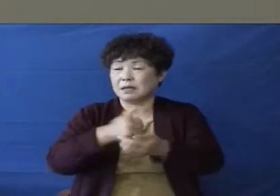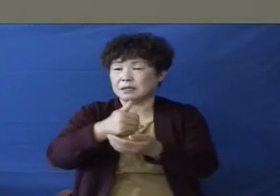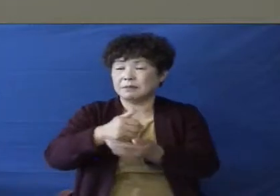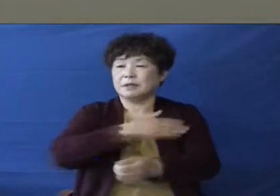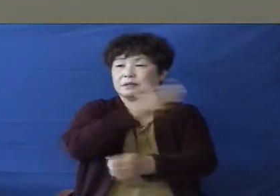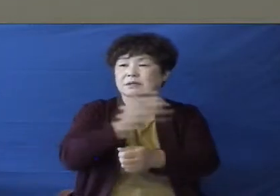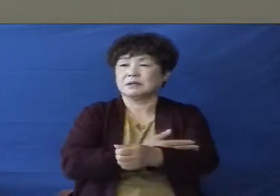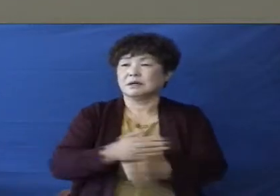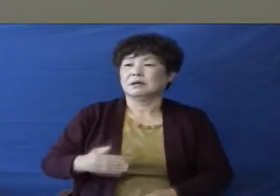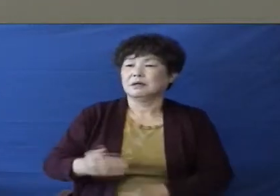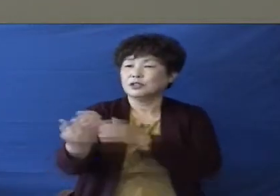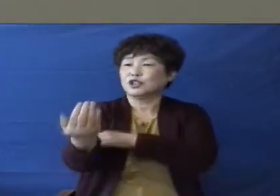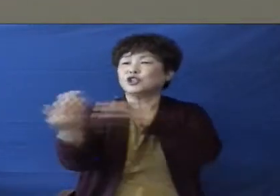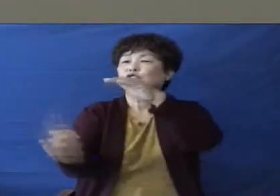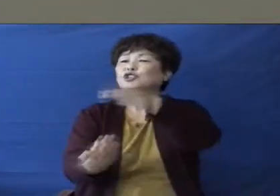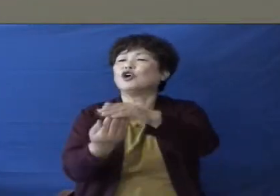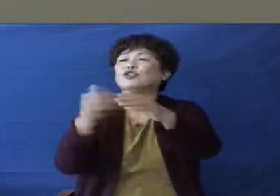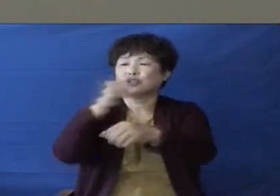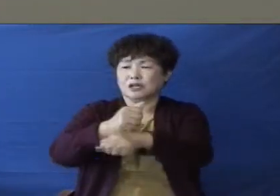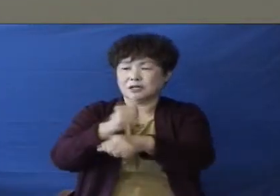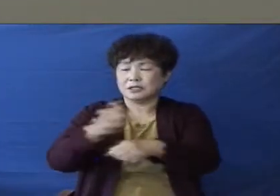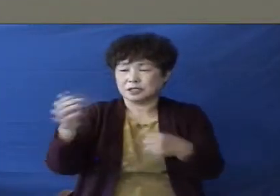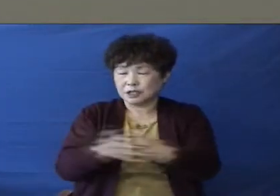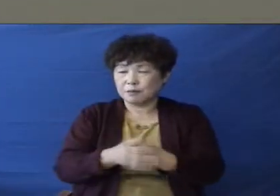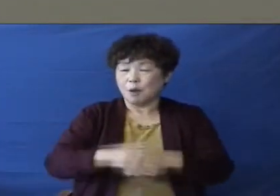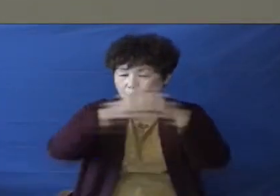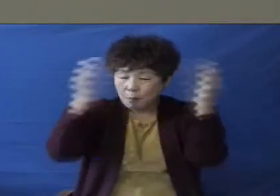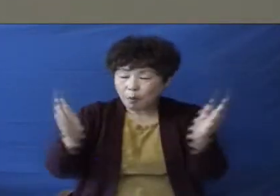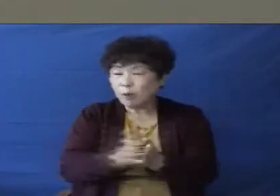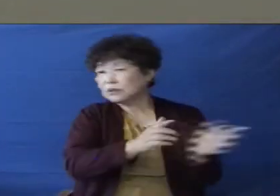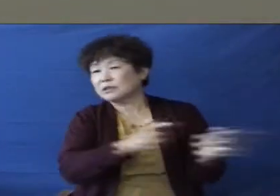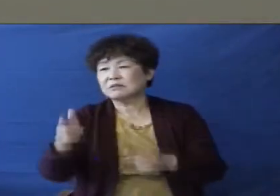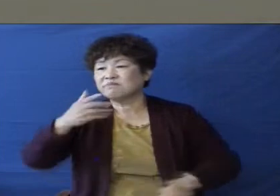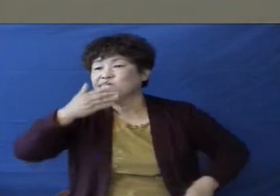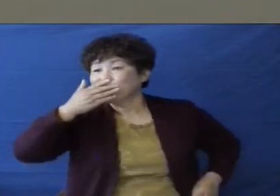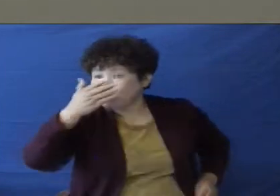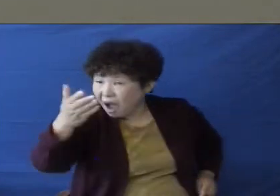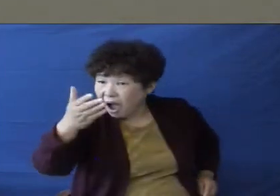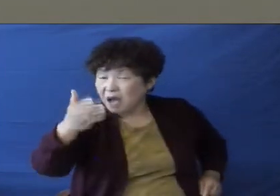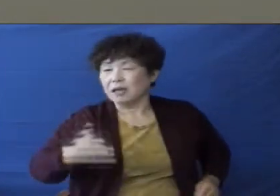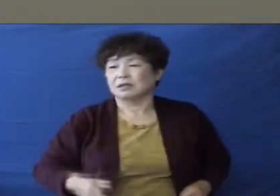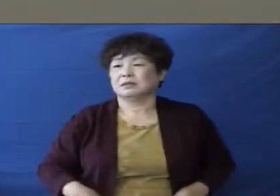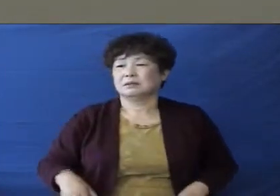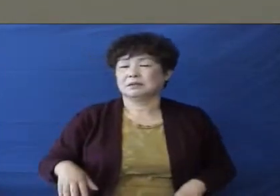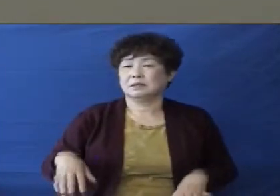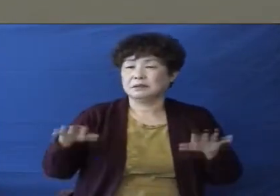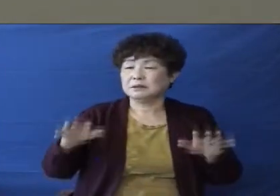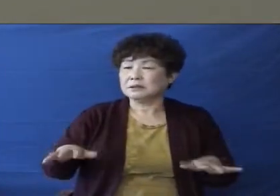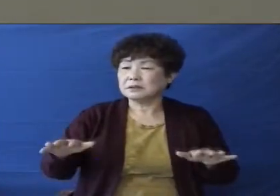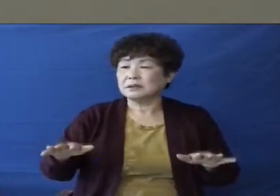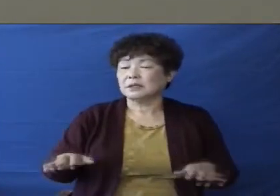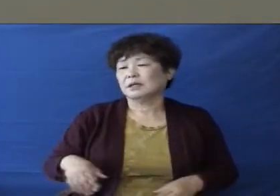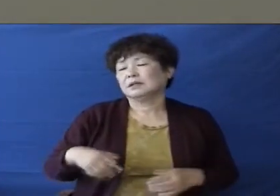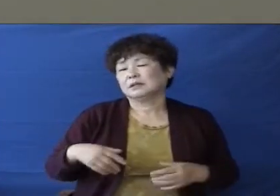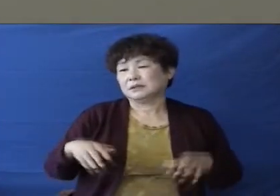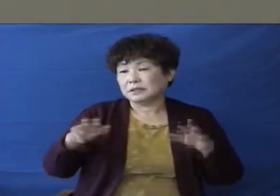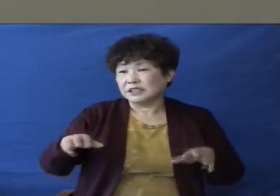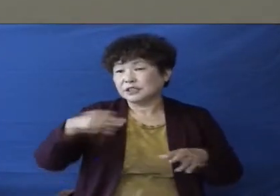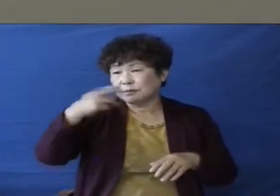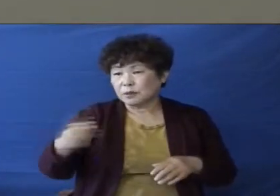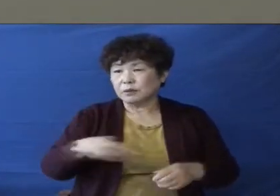전지전능하신 줄로 믿습니다 전능하신 이까 있 응력이 지금도 고통 받는 자들에게 임하기를